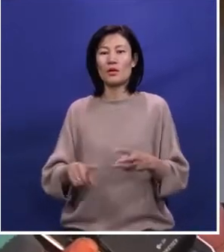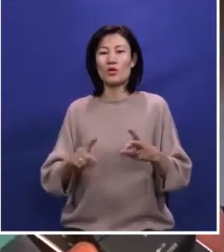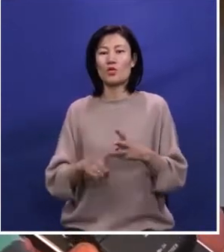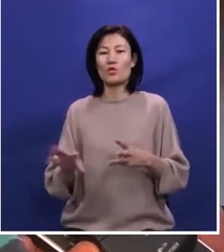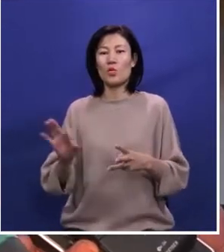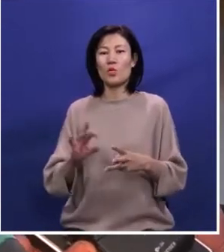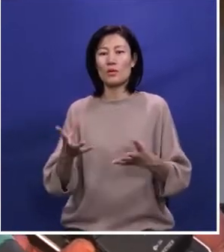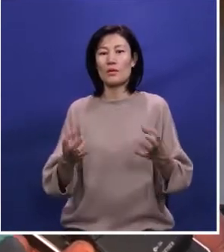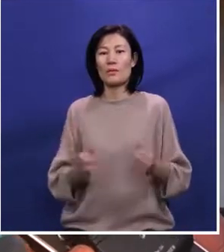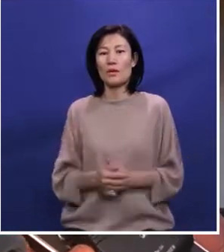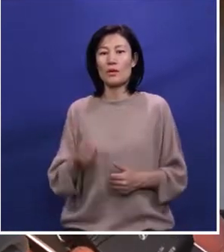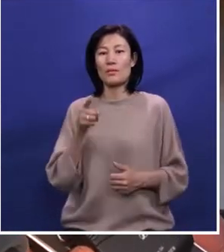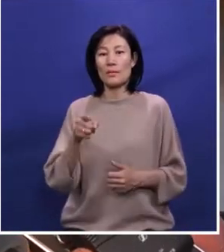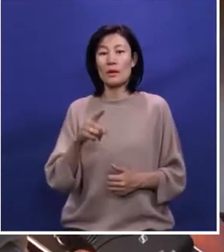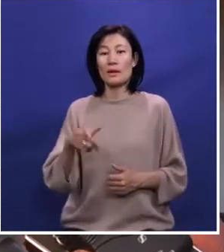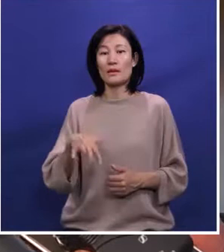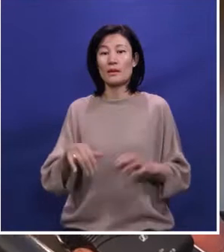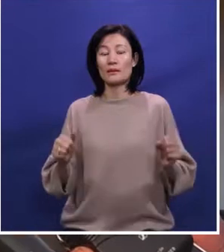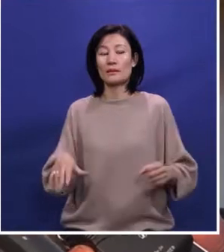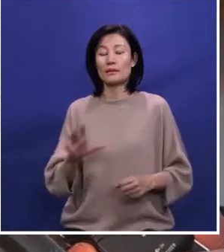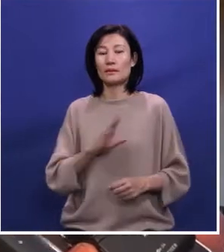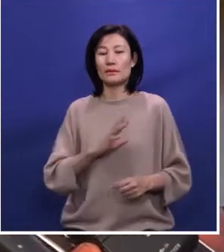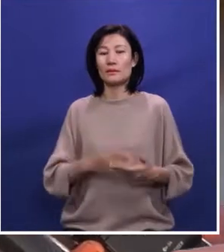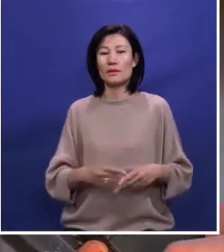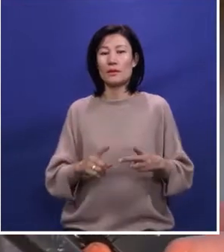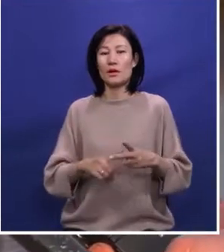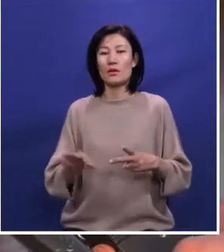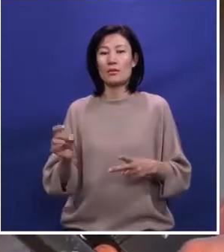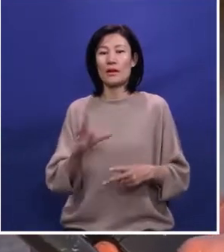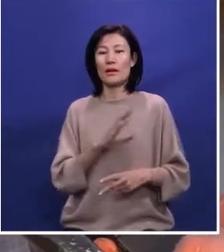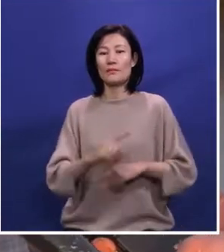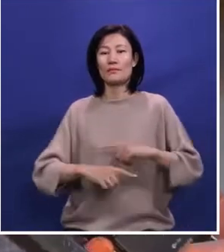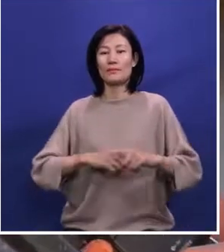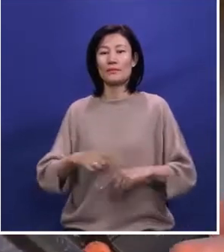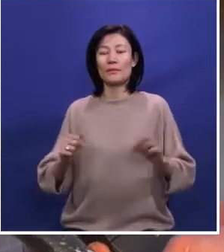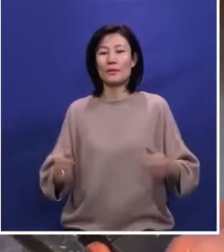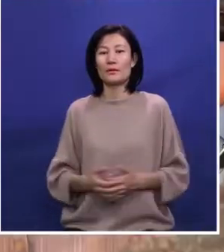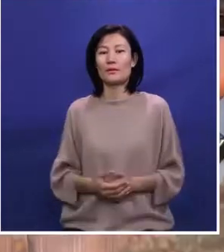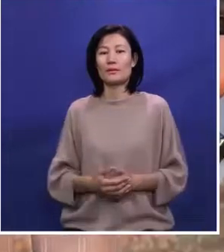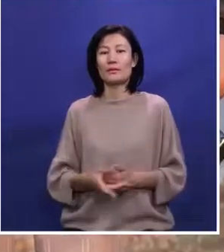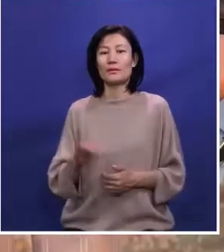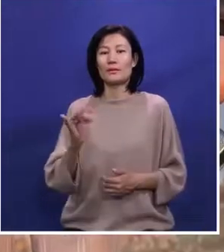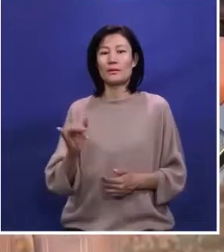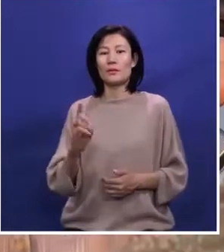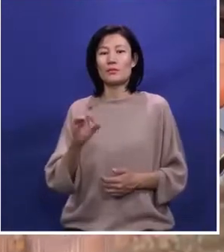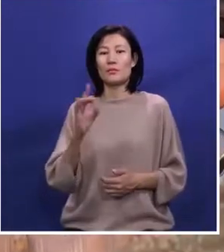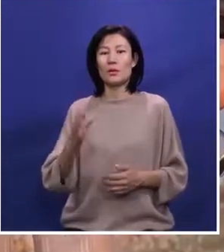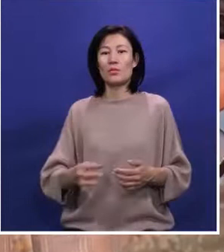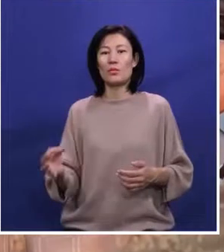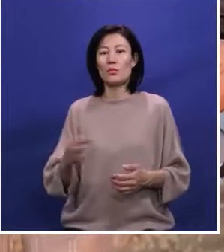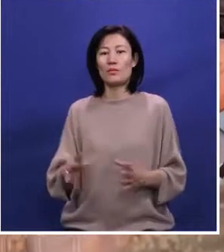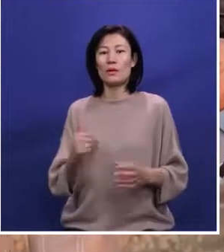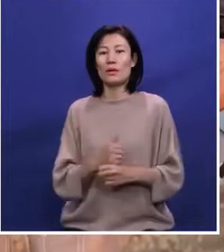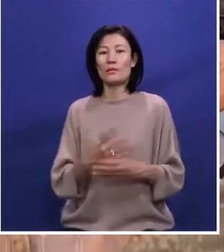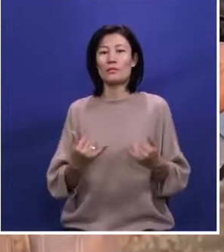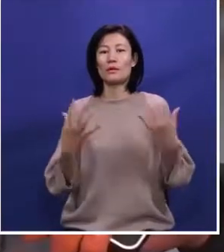бойынша 1000 гектарға жуық жерде қазір өнімдерін алып, 2-ші өнімін алып, 3-ші өнімін алуға дайындалып отырғаны бар. Облыс әкімінің